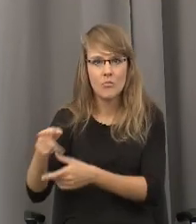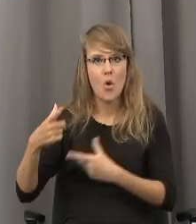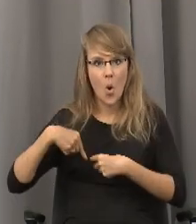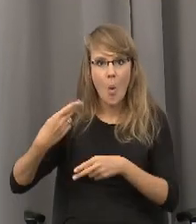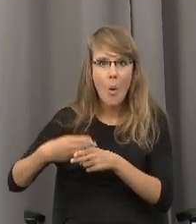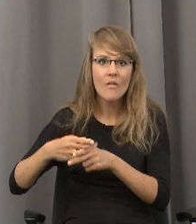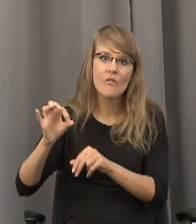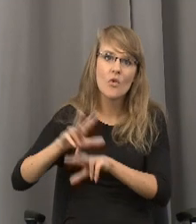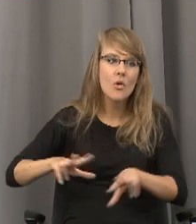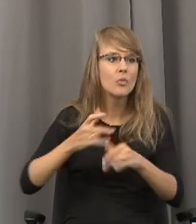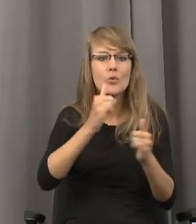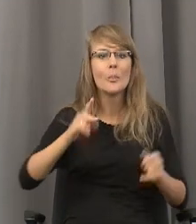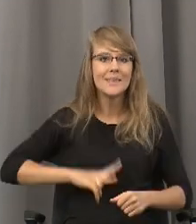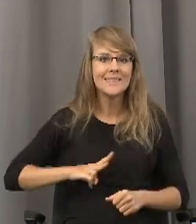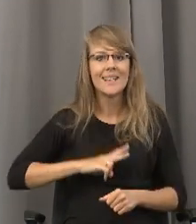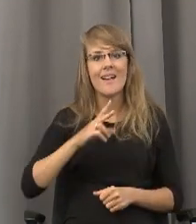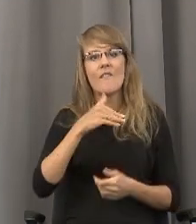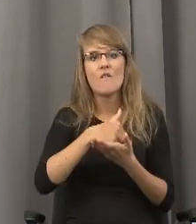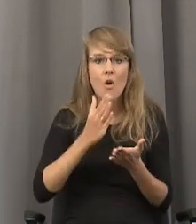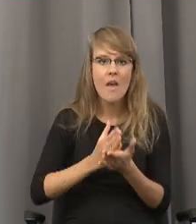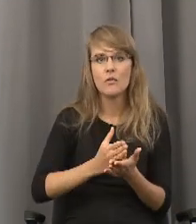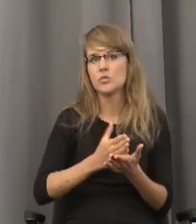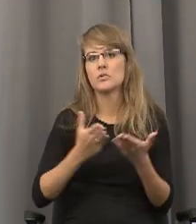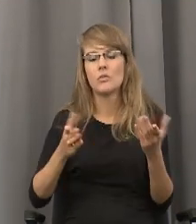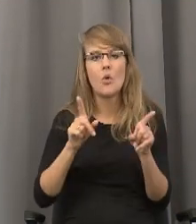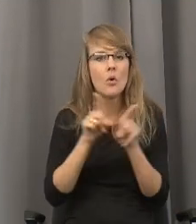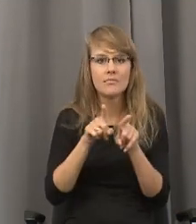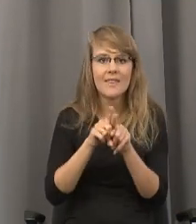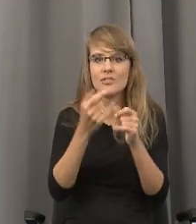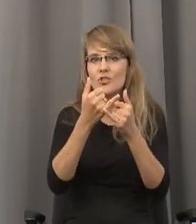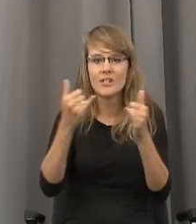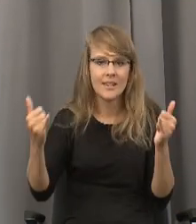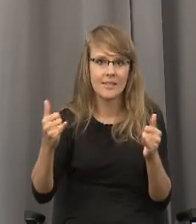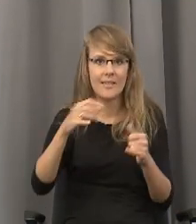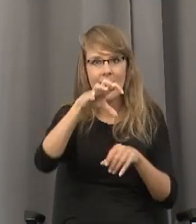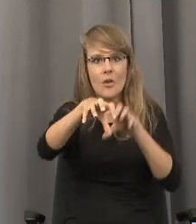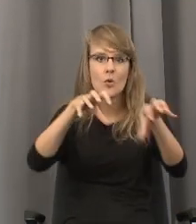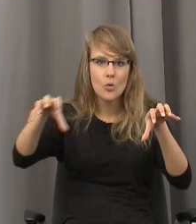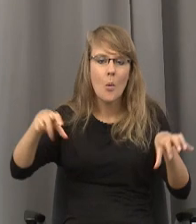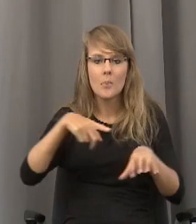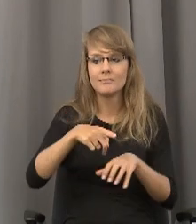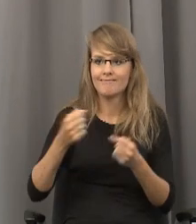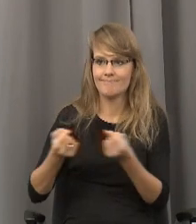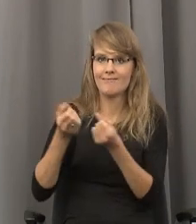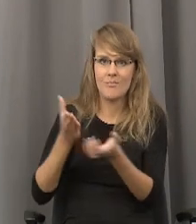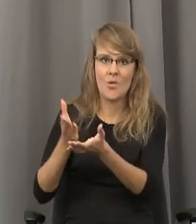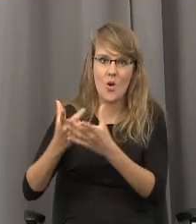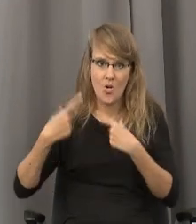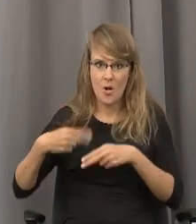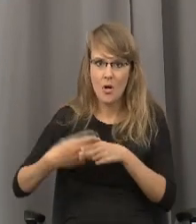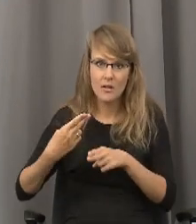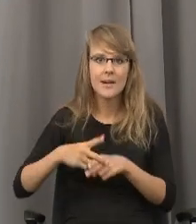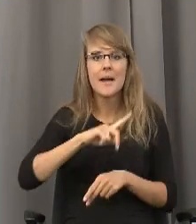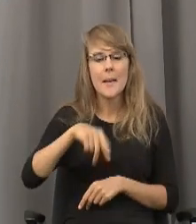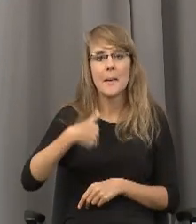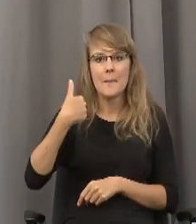poziomie właściwych ministrów, wojewodów, samorządów, województw, jak i podmiotów bezpośrednio zaangażowanych w niesienie pomocy osobom chorym. Skontrolowaliśmy